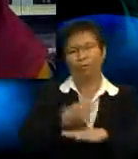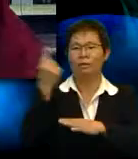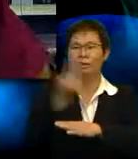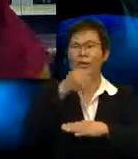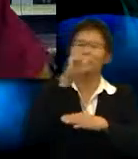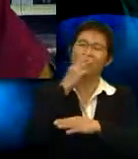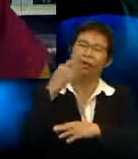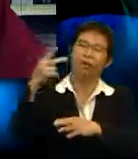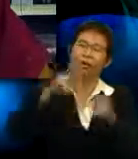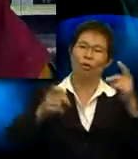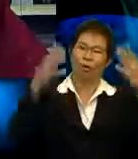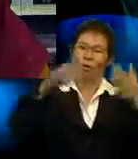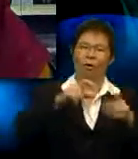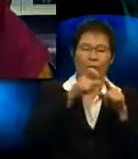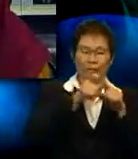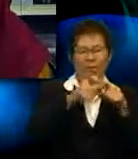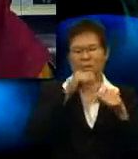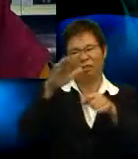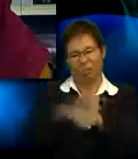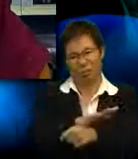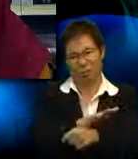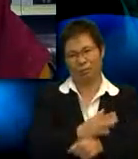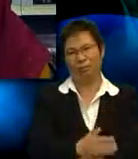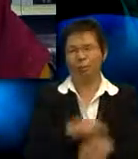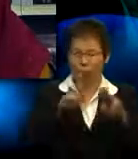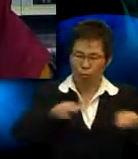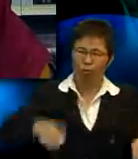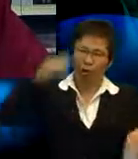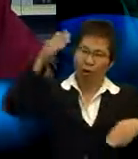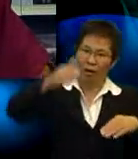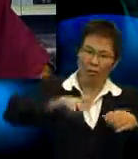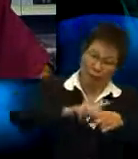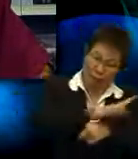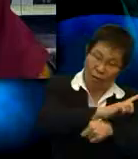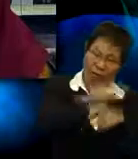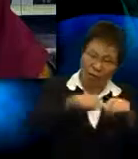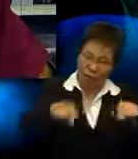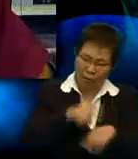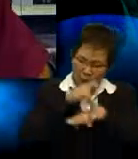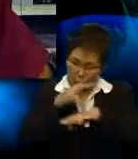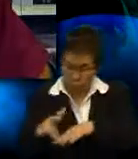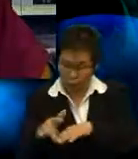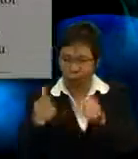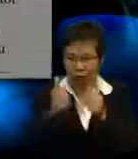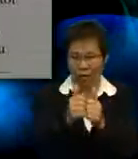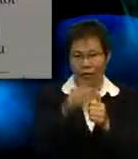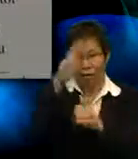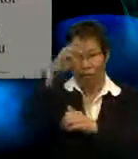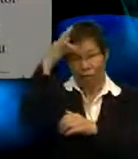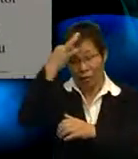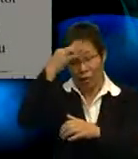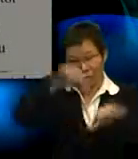kata lagu yang tidak lengkap. Murid-murid akan melengkapkan tempat kosong dengan fakta sains yang